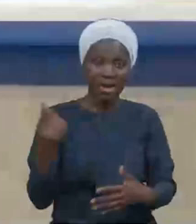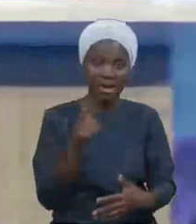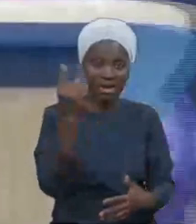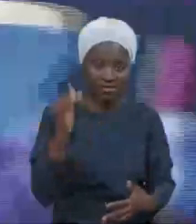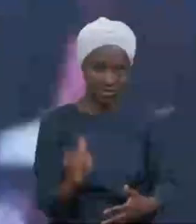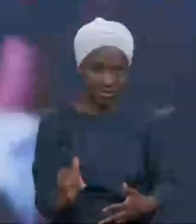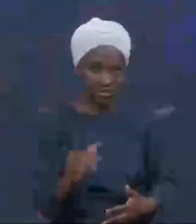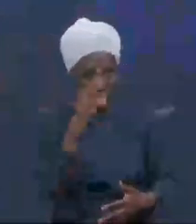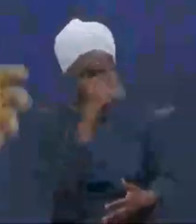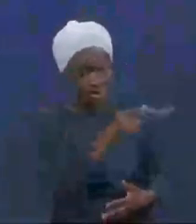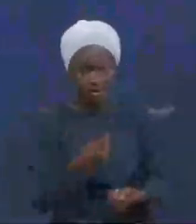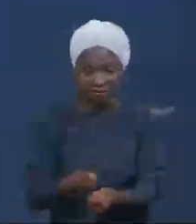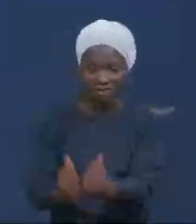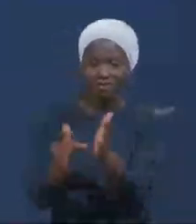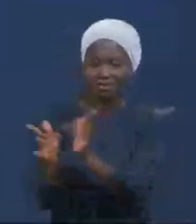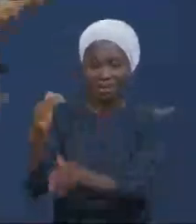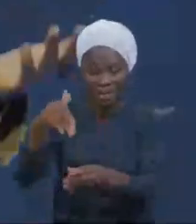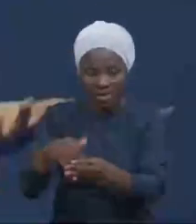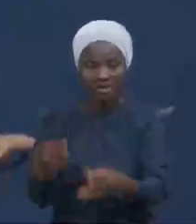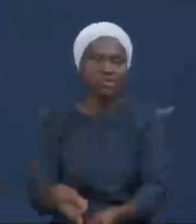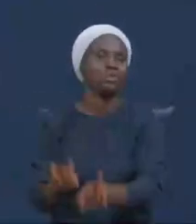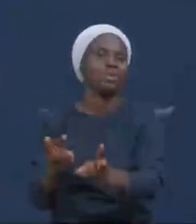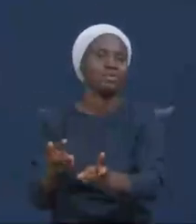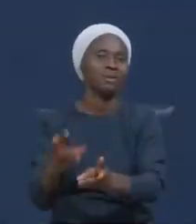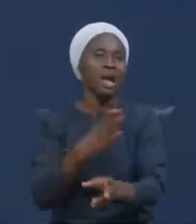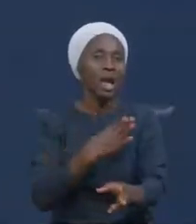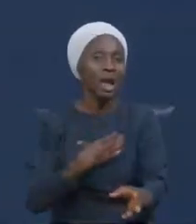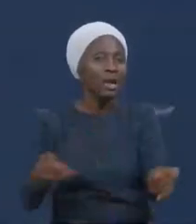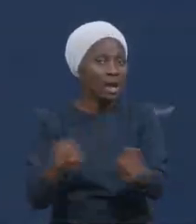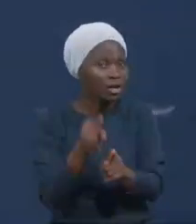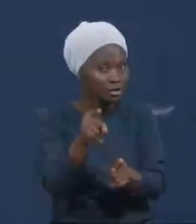Il suivait Jésus dans le chemin. Comme tu donnes ta vie au Seigneur,